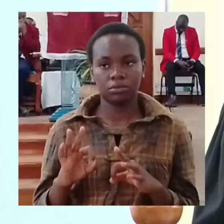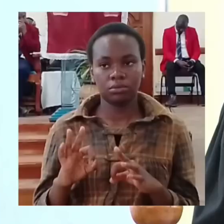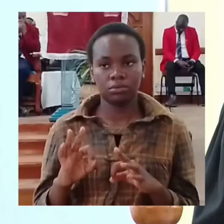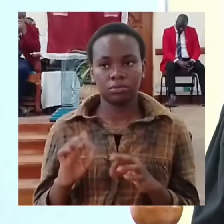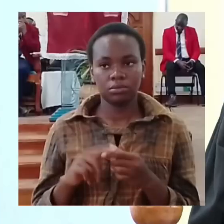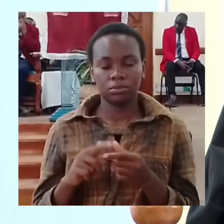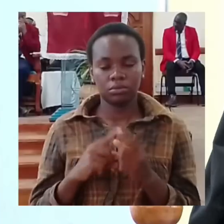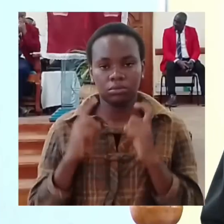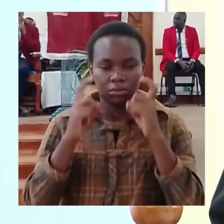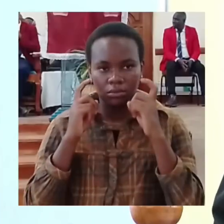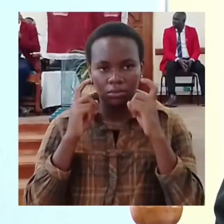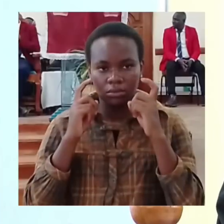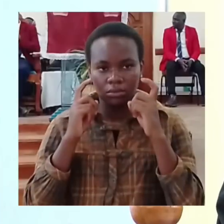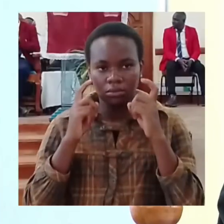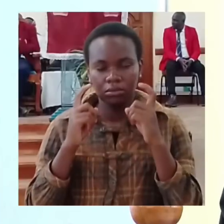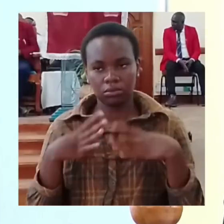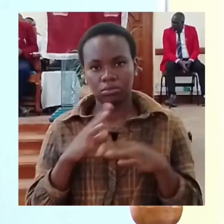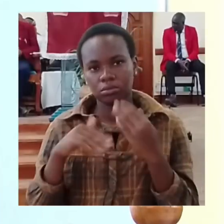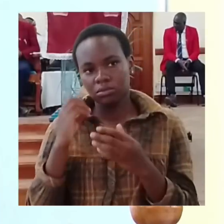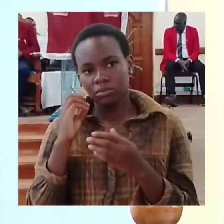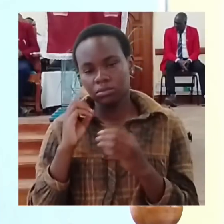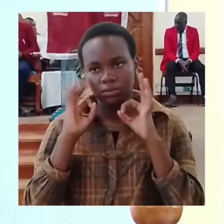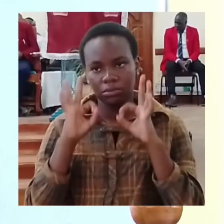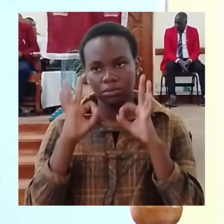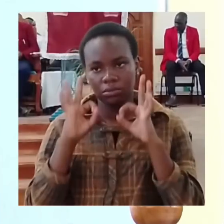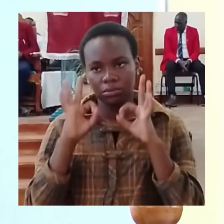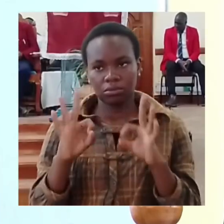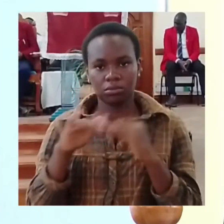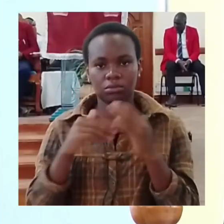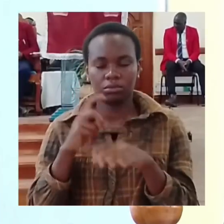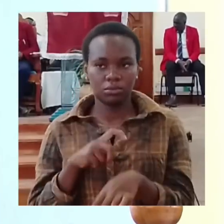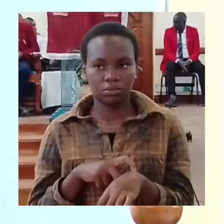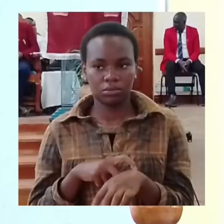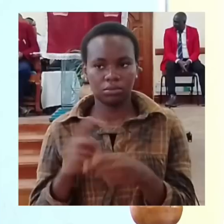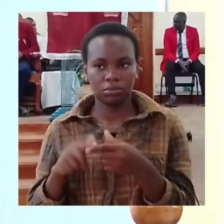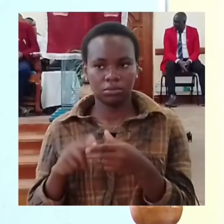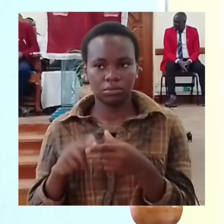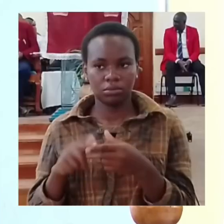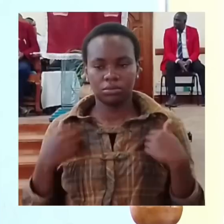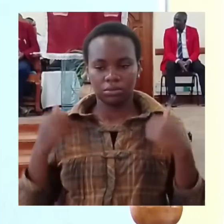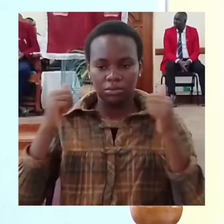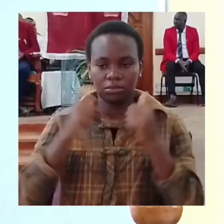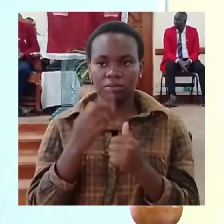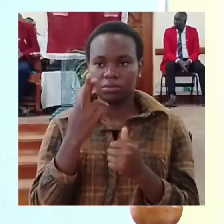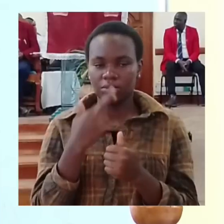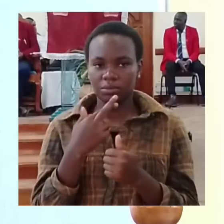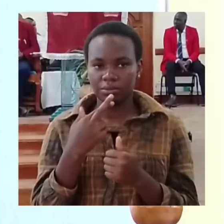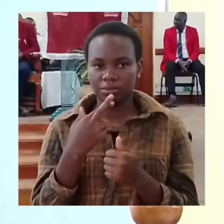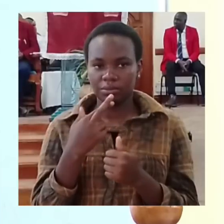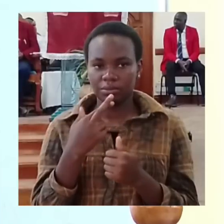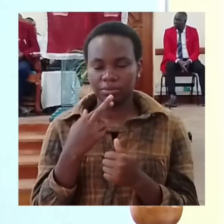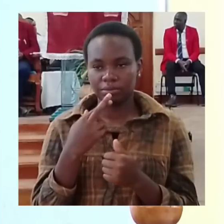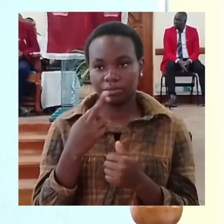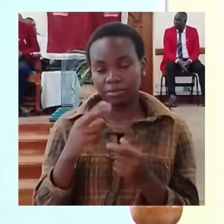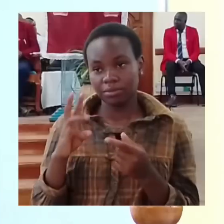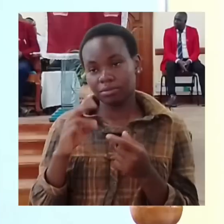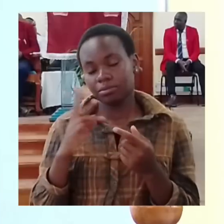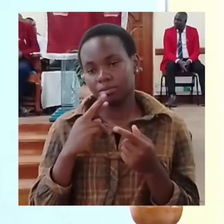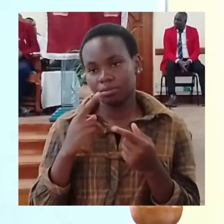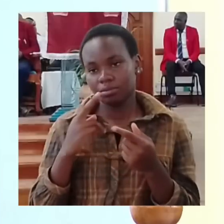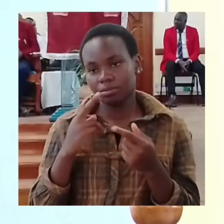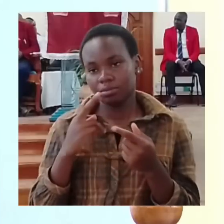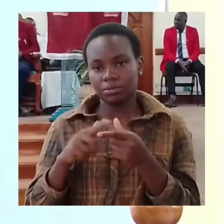Ithuĩ tũrĩ ahia kweli? Ai. Na magoti ma red, ma maruni. No tũkorwo tũrĩ ahia